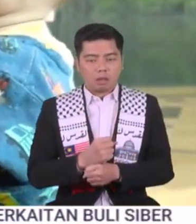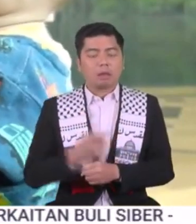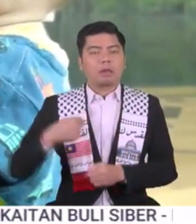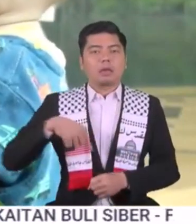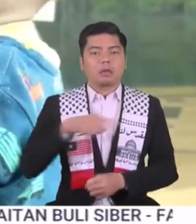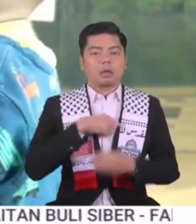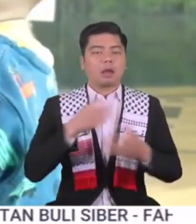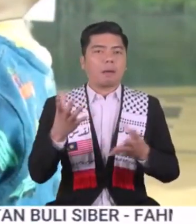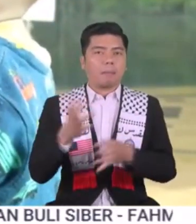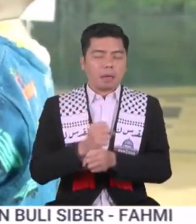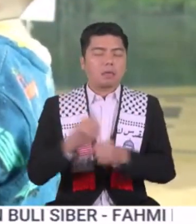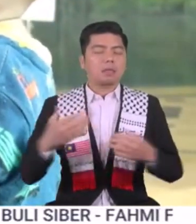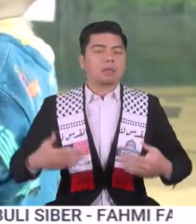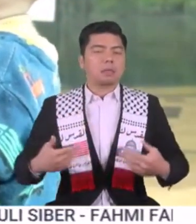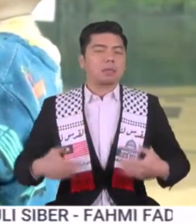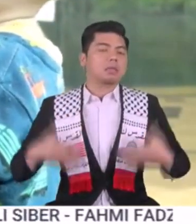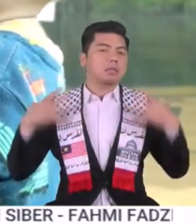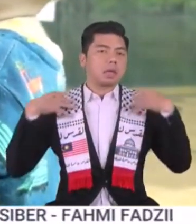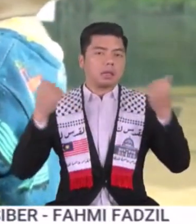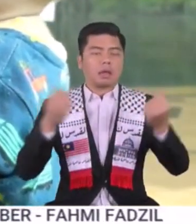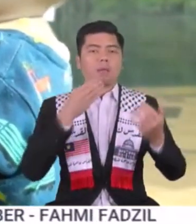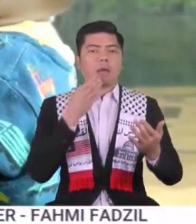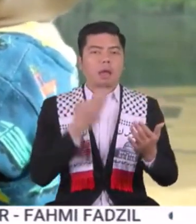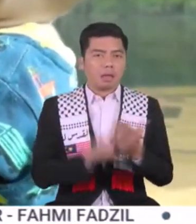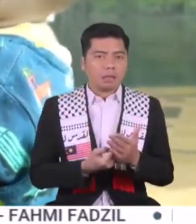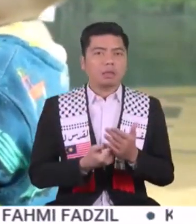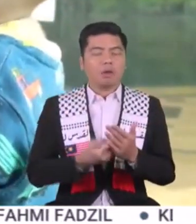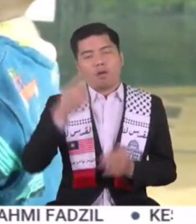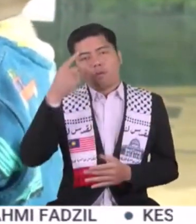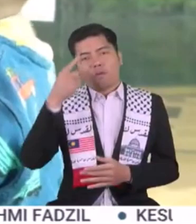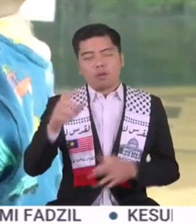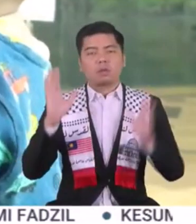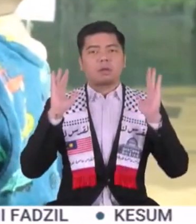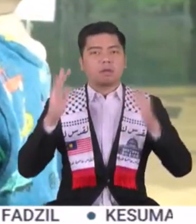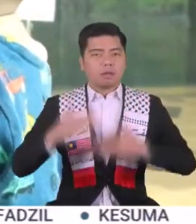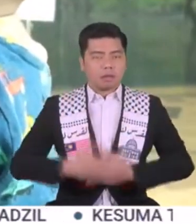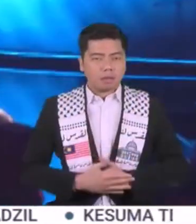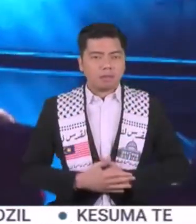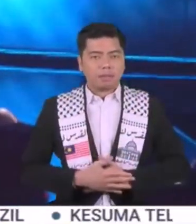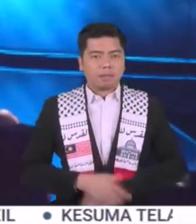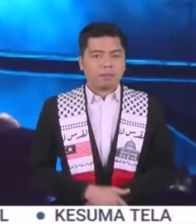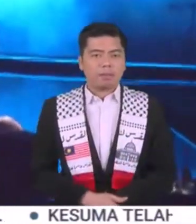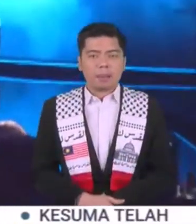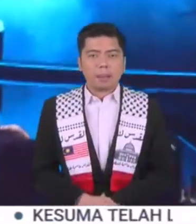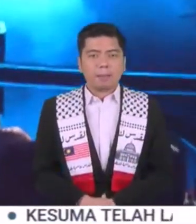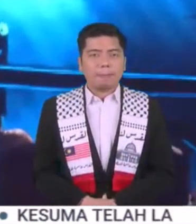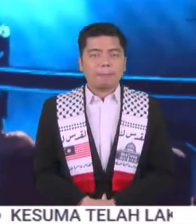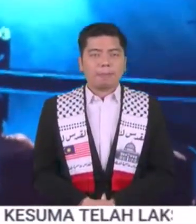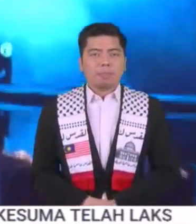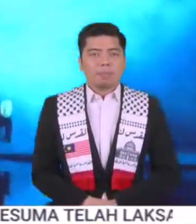diberikan kesihatan yang baik untuk beramal ibadat kepada Allah Subhanahu Wa Taala.